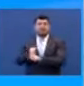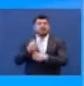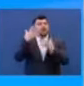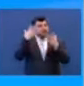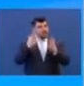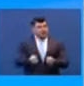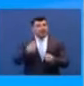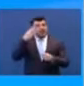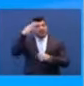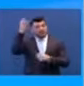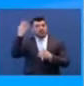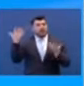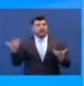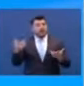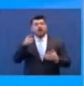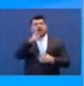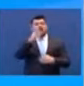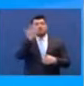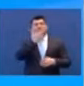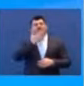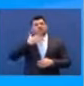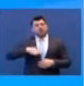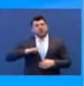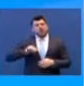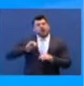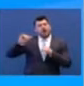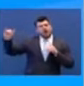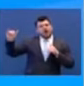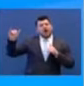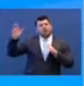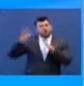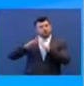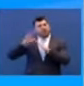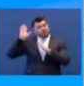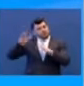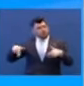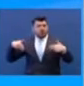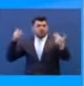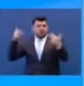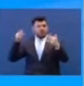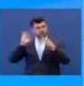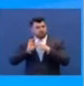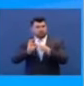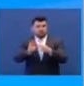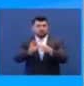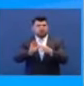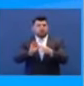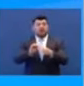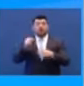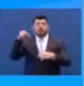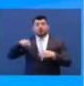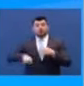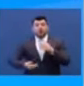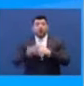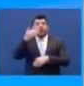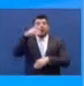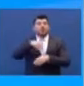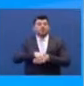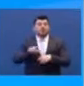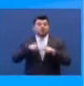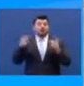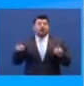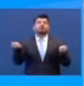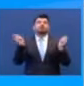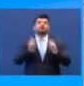μαθητές εμπίπτουν σε κατηγορίες που δικαιολογούν την αποσία τους. Για την ώρα, τα ολοήμερα σχολεία δεν θα λειτουργήσουν.